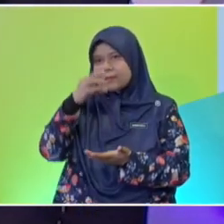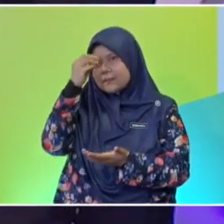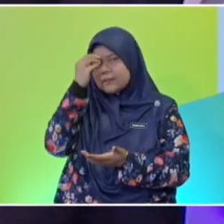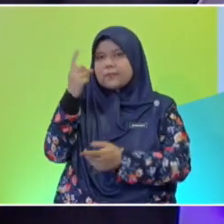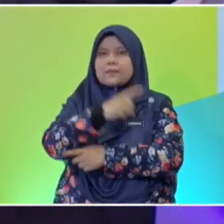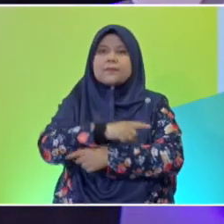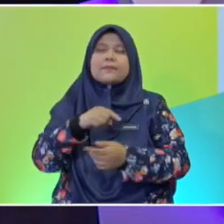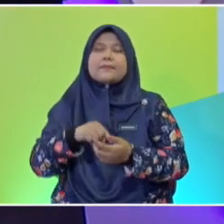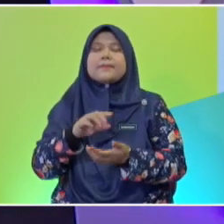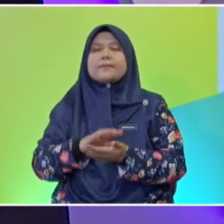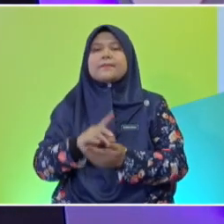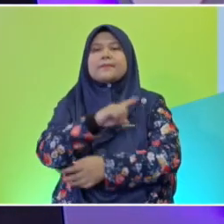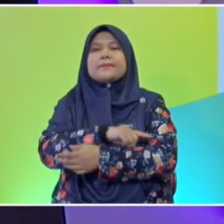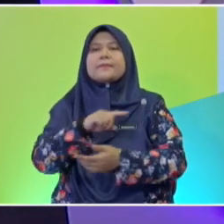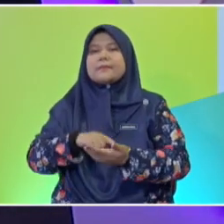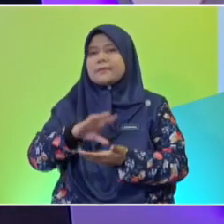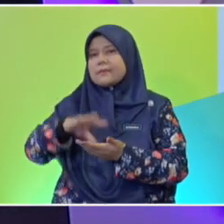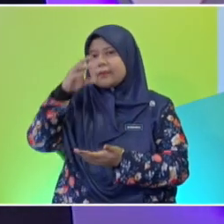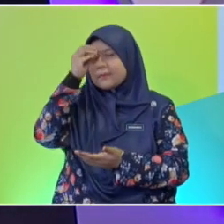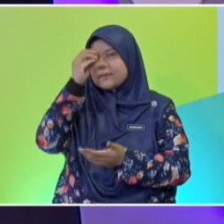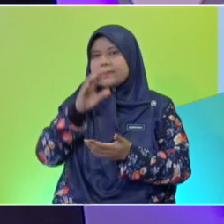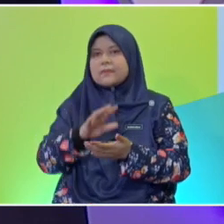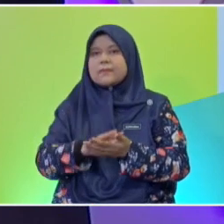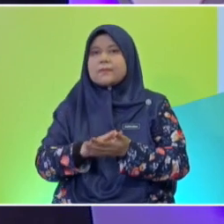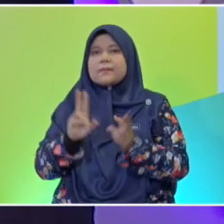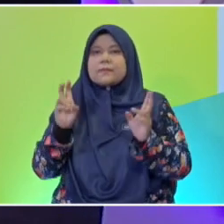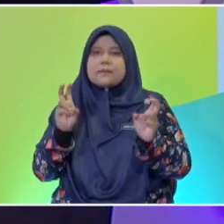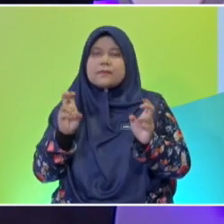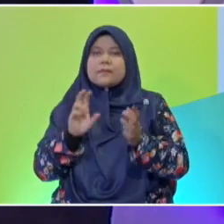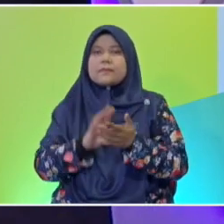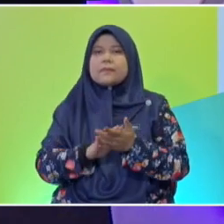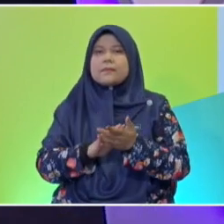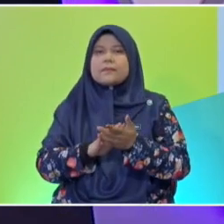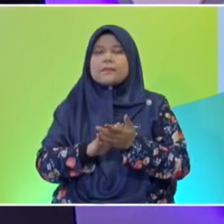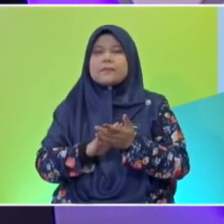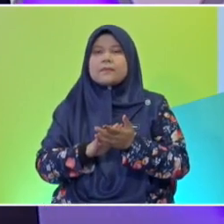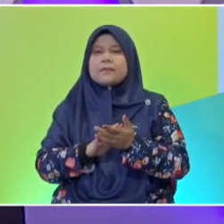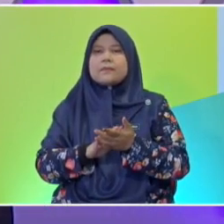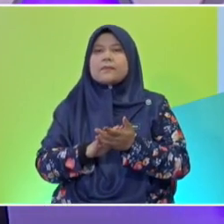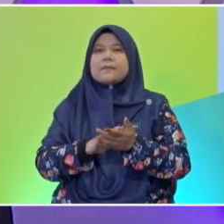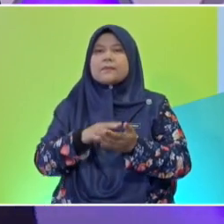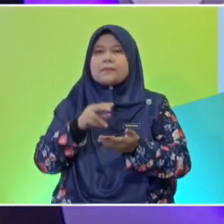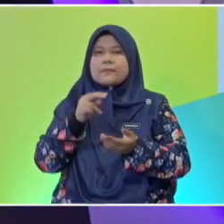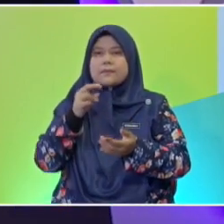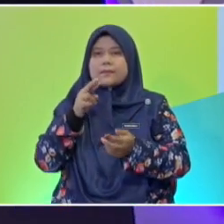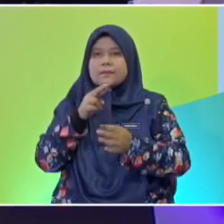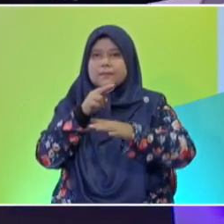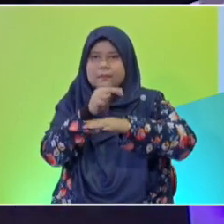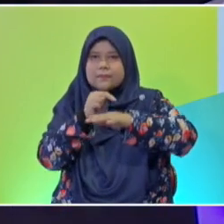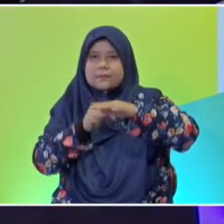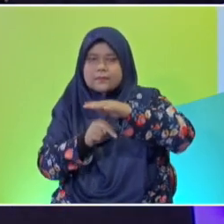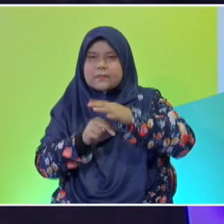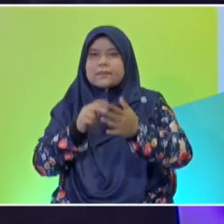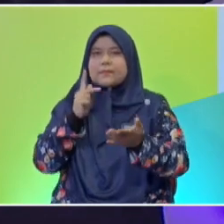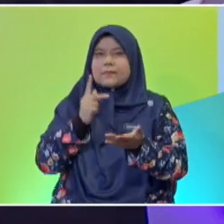hari ini kita akan mempelajari topik di sebuah keadaan dan kadaran obat yang ke-4 matematika